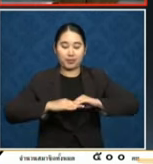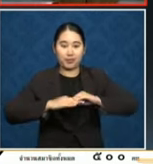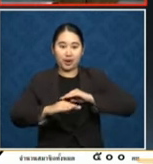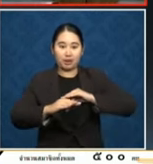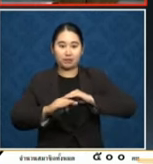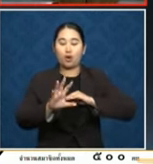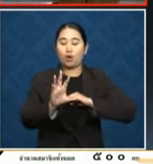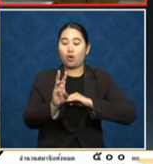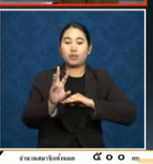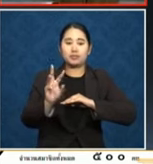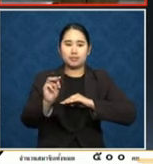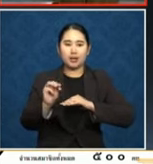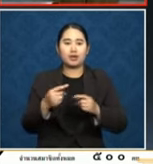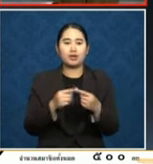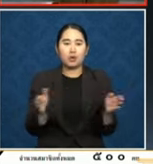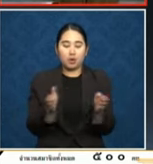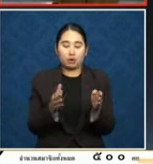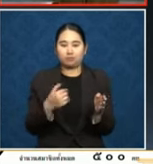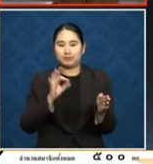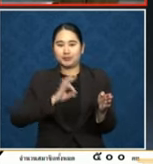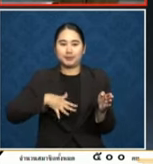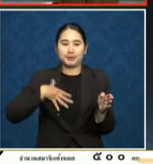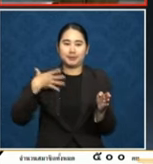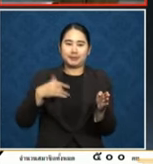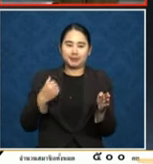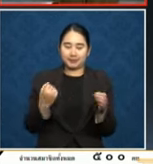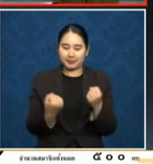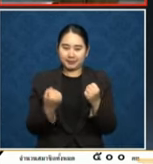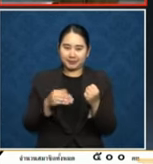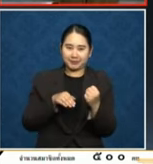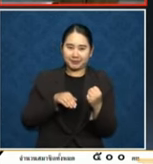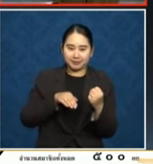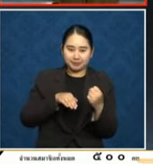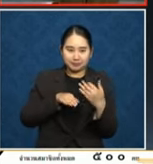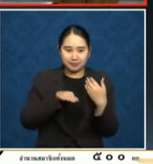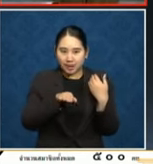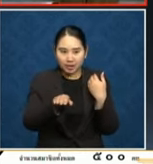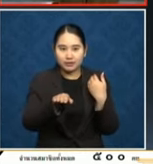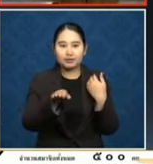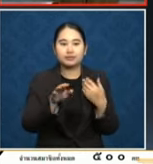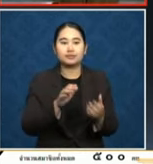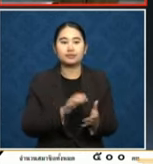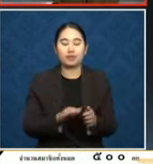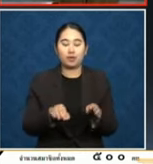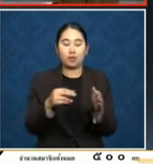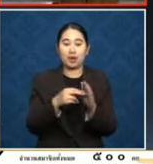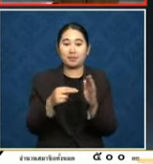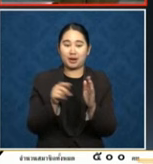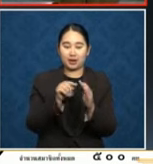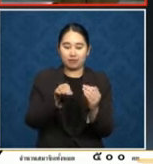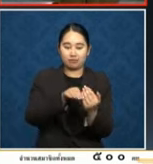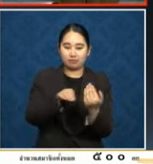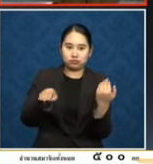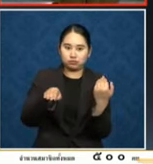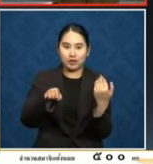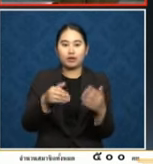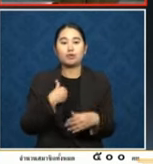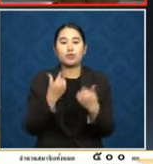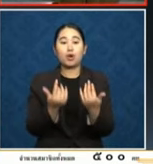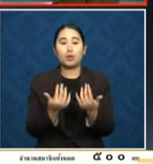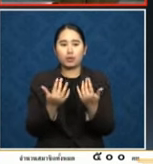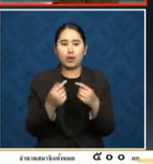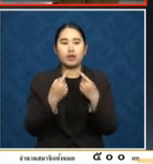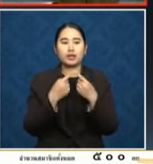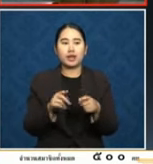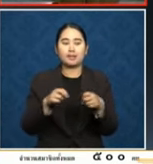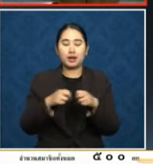6เมตรนะคะเป็นสะพานวัดใจค่ะท่านประธานใครใจกล้าเข้าสะพานไปก่อนอีกฝ่ายนึงต้องถอยกลับระยะยาวนะคะแต่บ